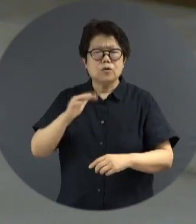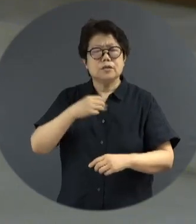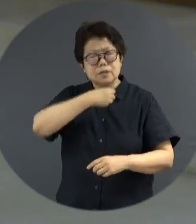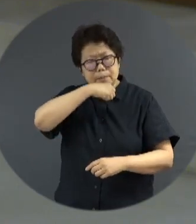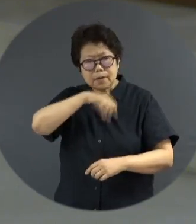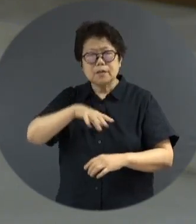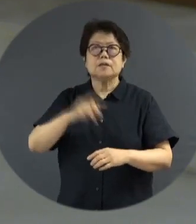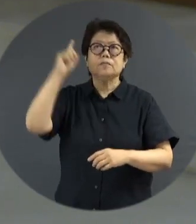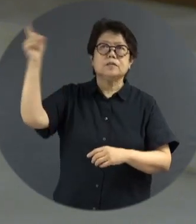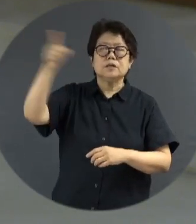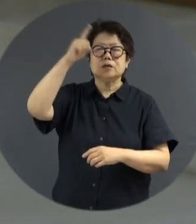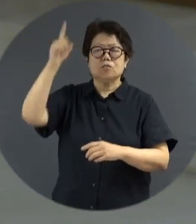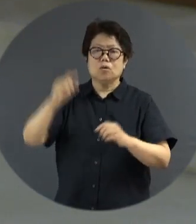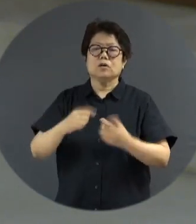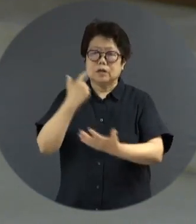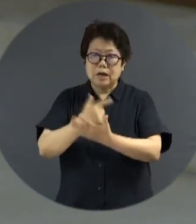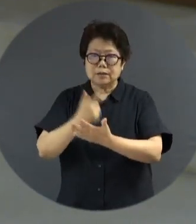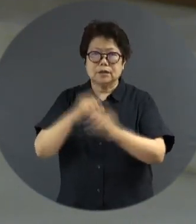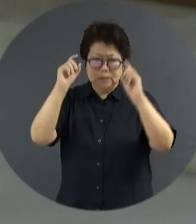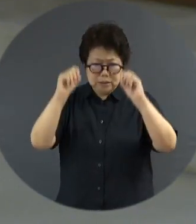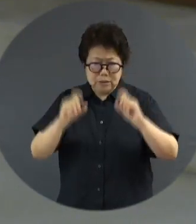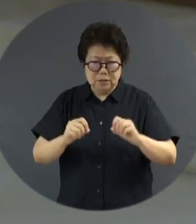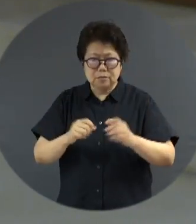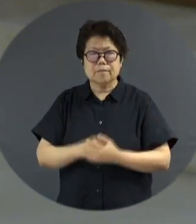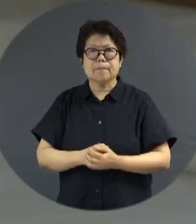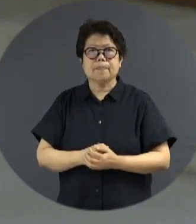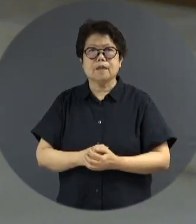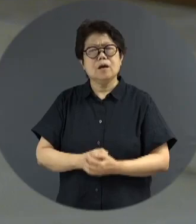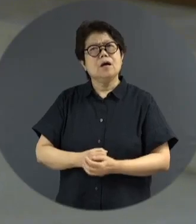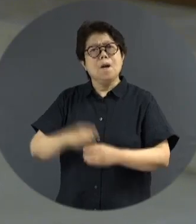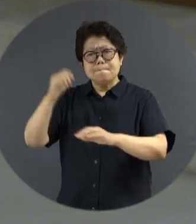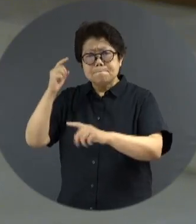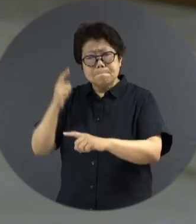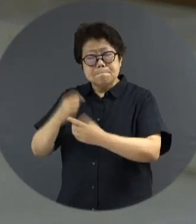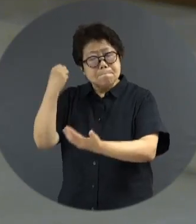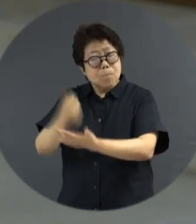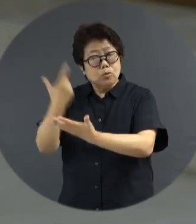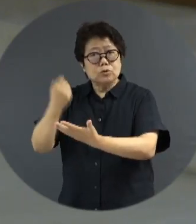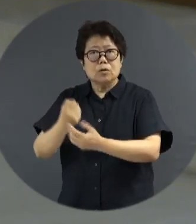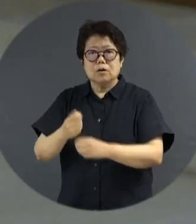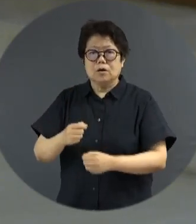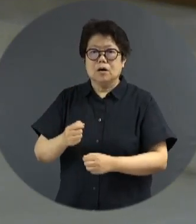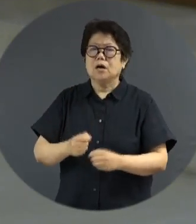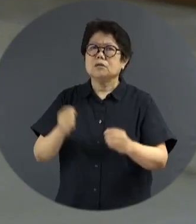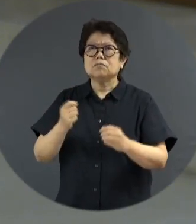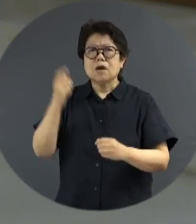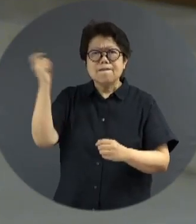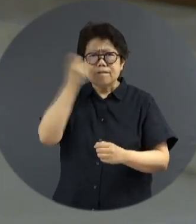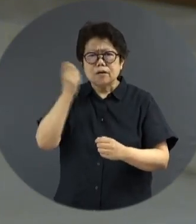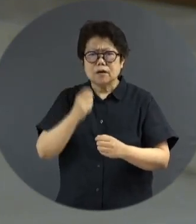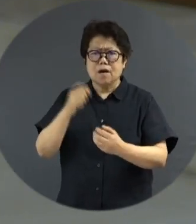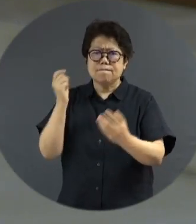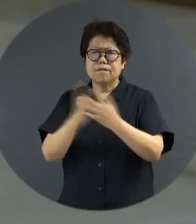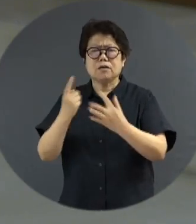譬如当中的宝藏是偶然间被发现的， 是天主白白地免费地送给